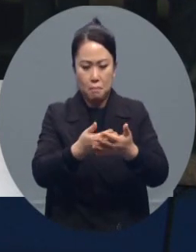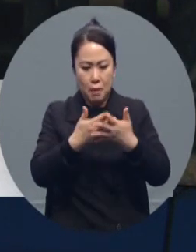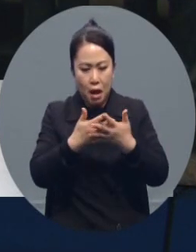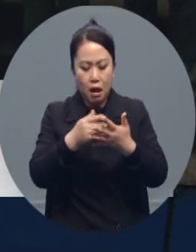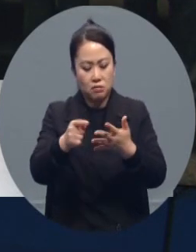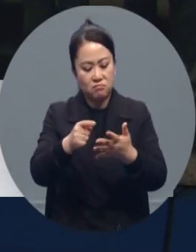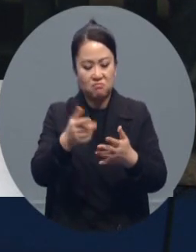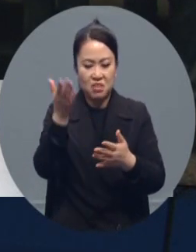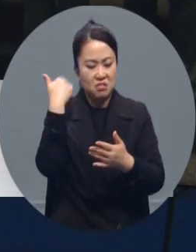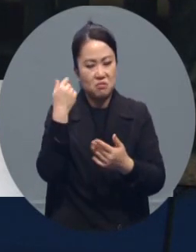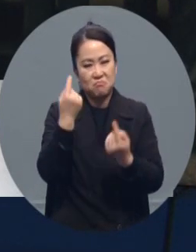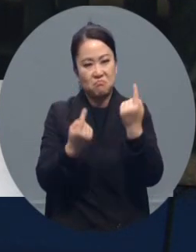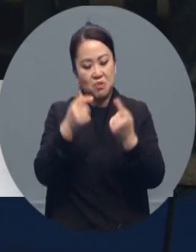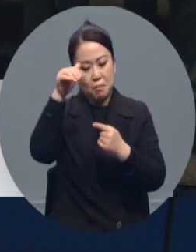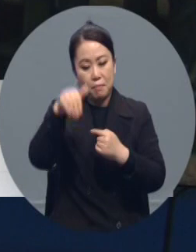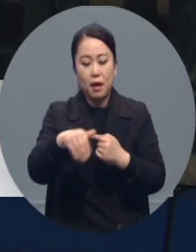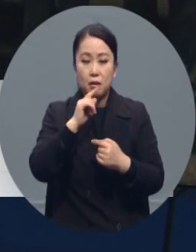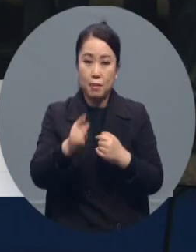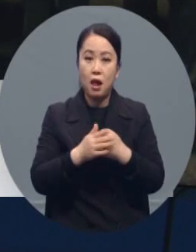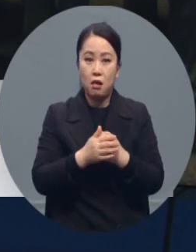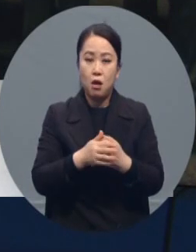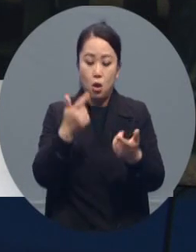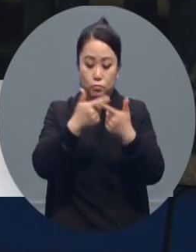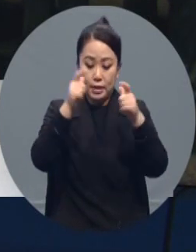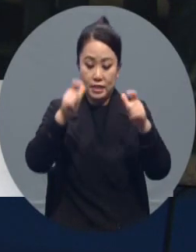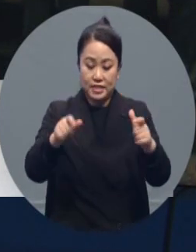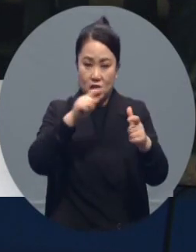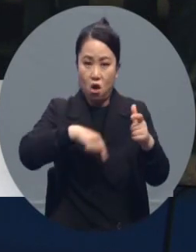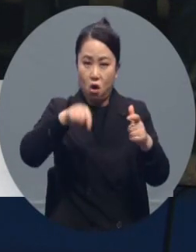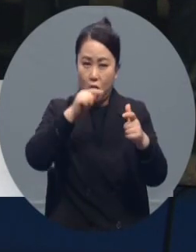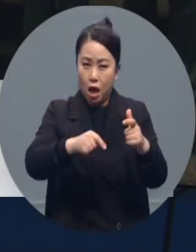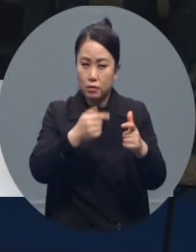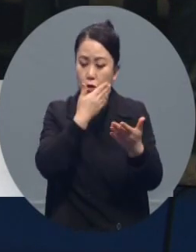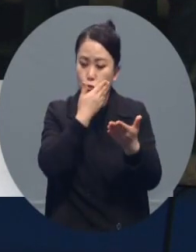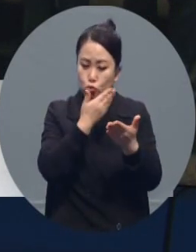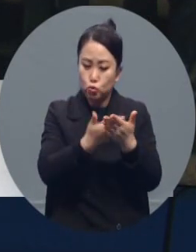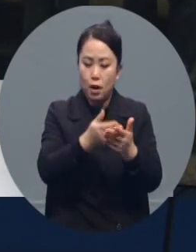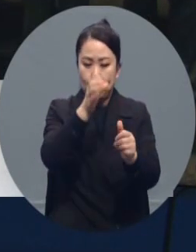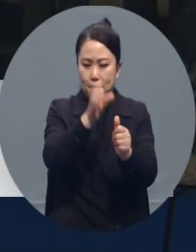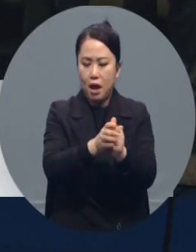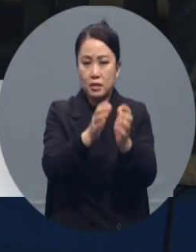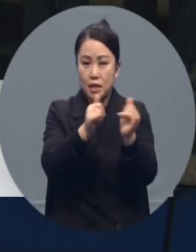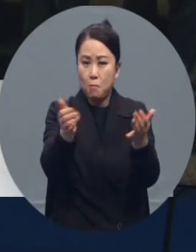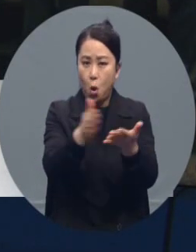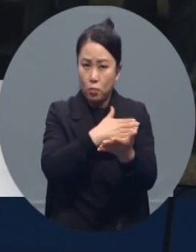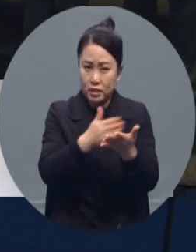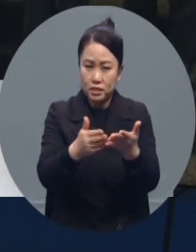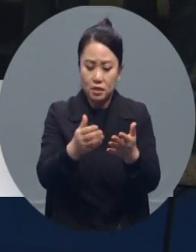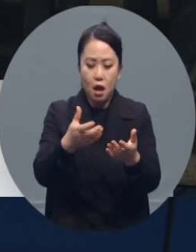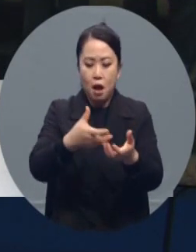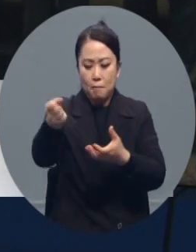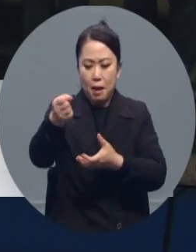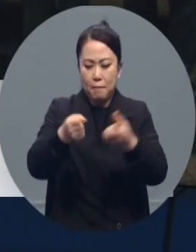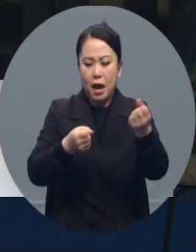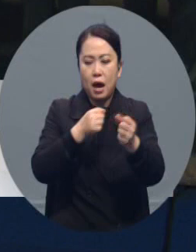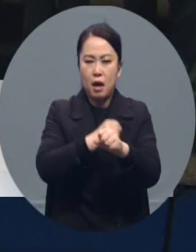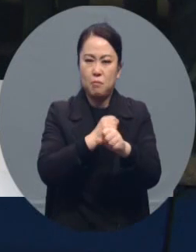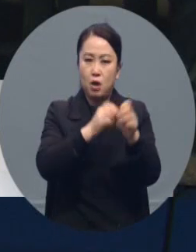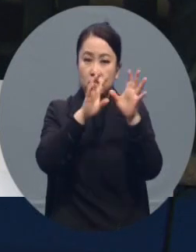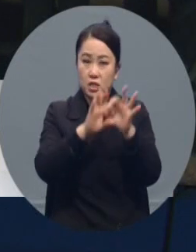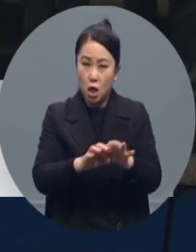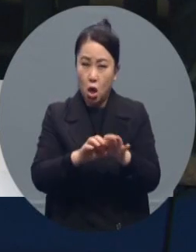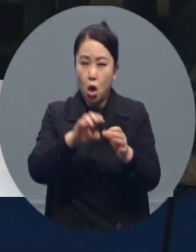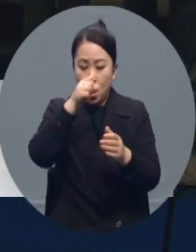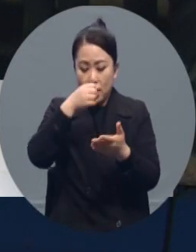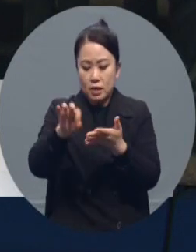많습니다. 부산 지역 내 구심점도 없이 4분 5열되면서 지역 현안 해결과 예산 확보도 추진력을 얻기가